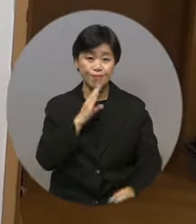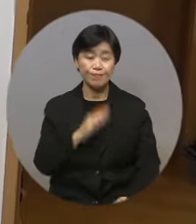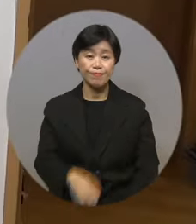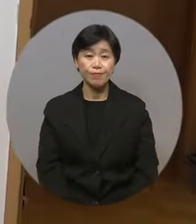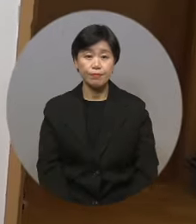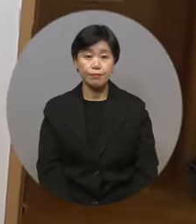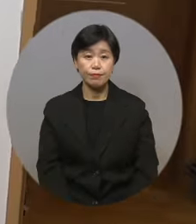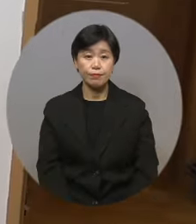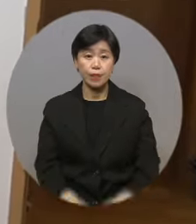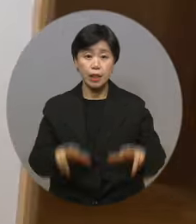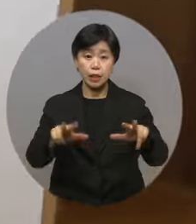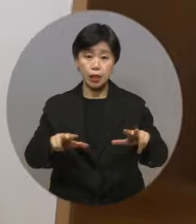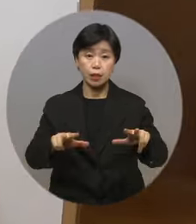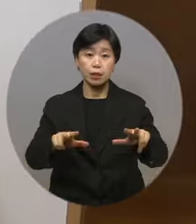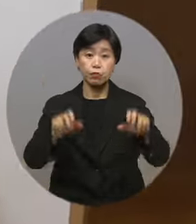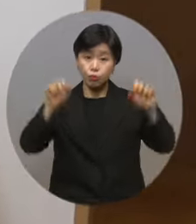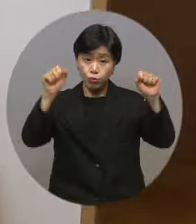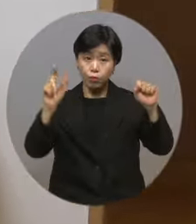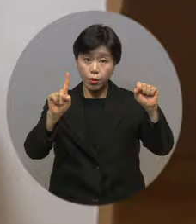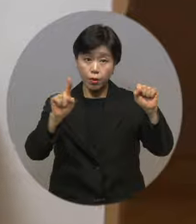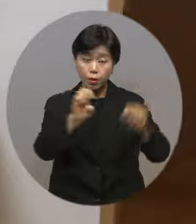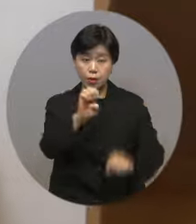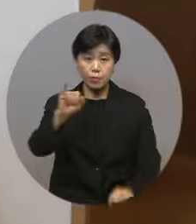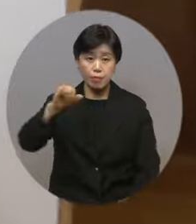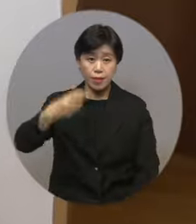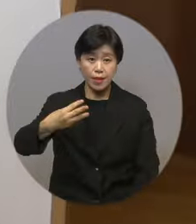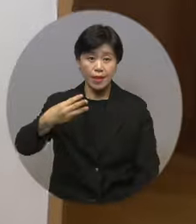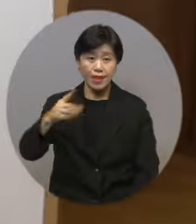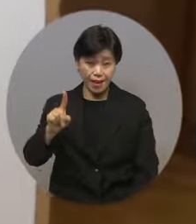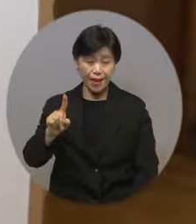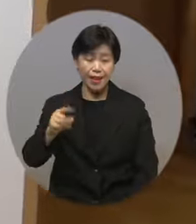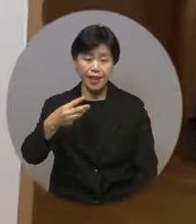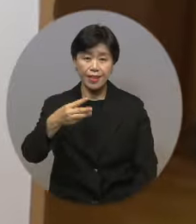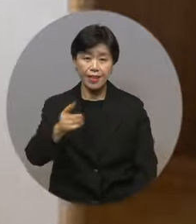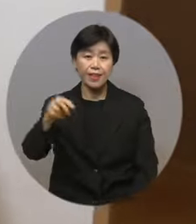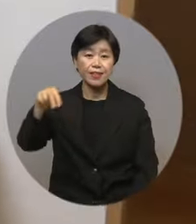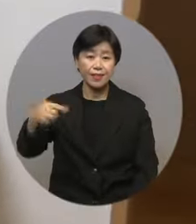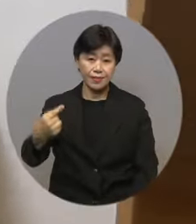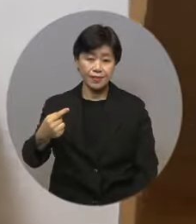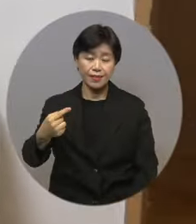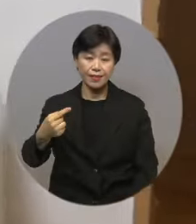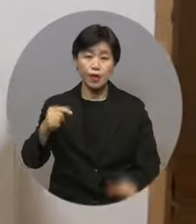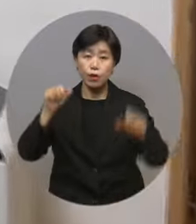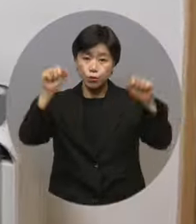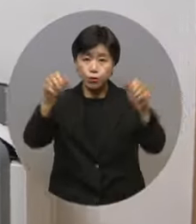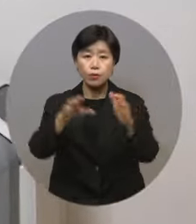이 운동은 필라테스 할 때 쓰는